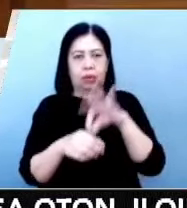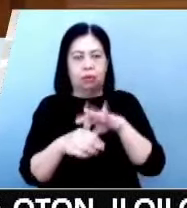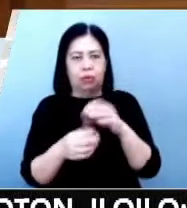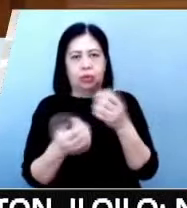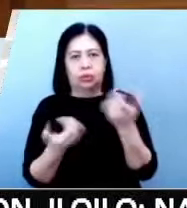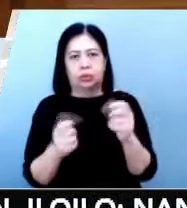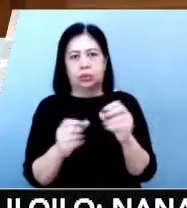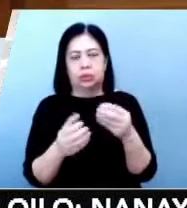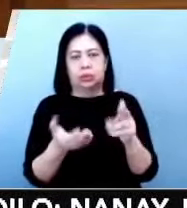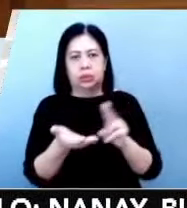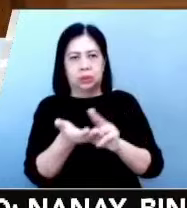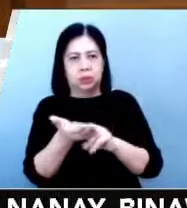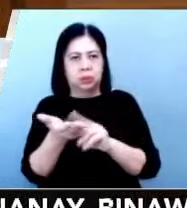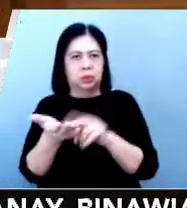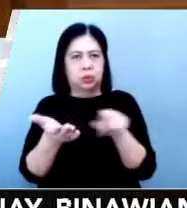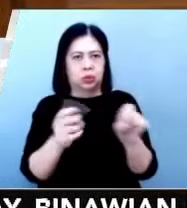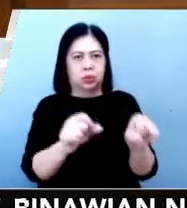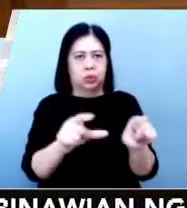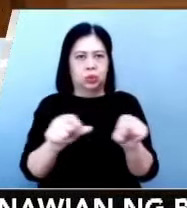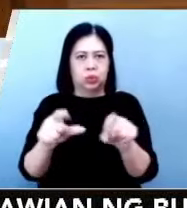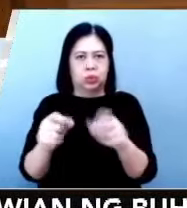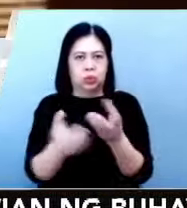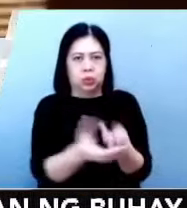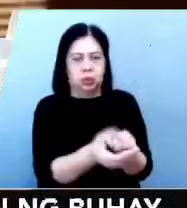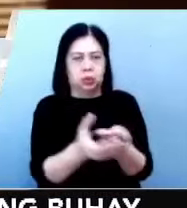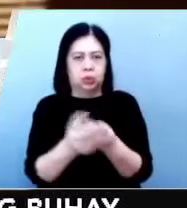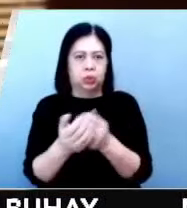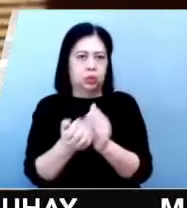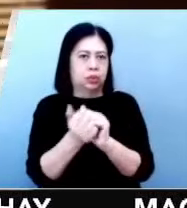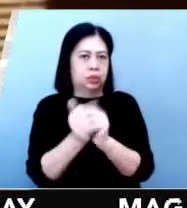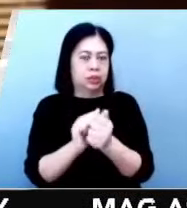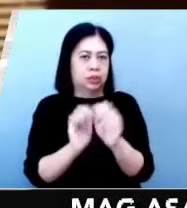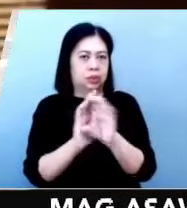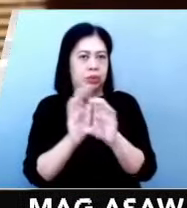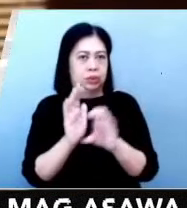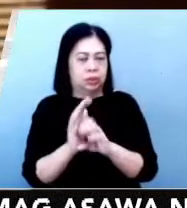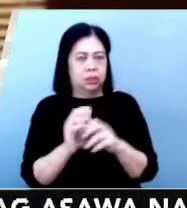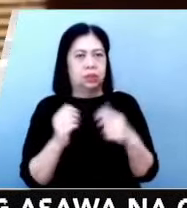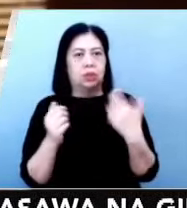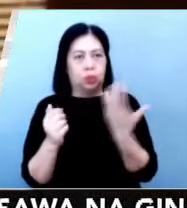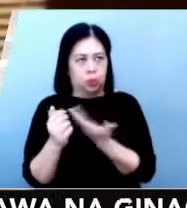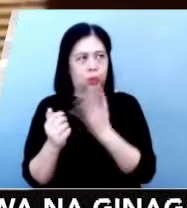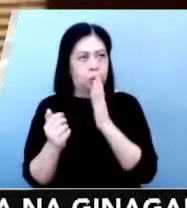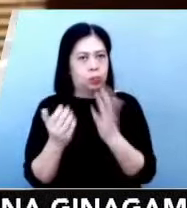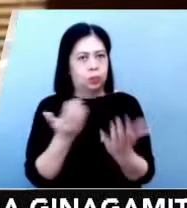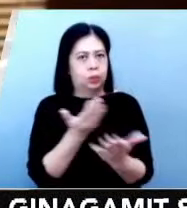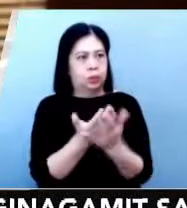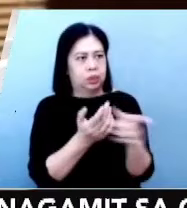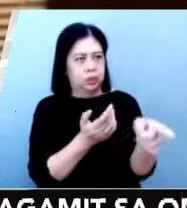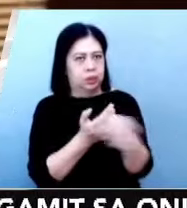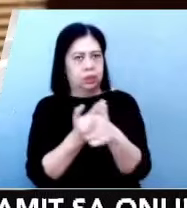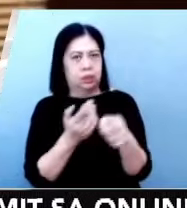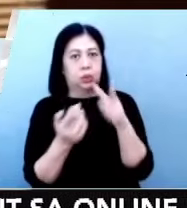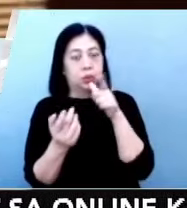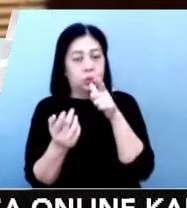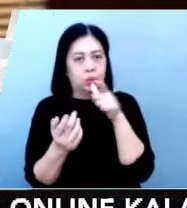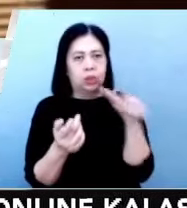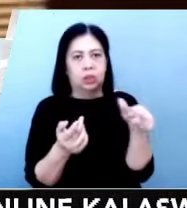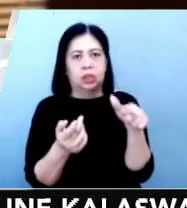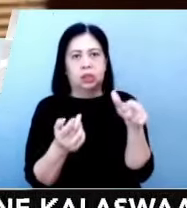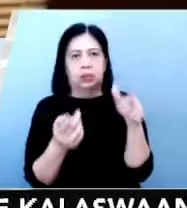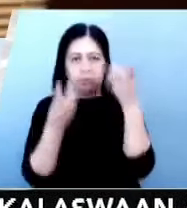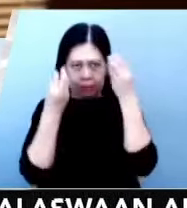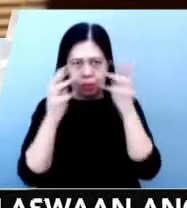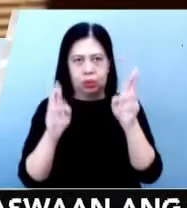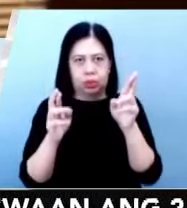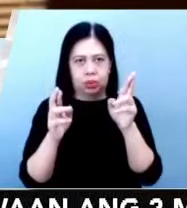at nagbenta ng pirma para baguhin ang konstitusyon. Magpapile ng complaint yung mga alkalde